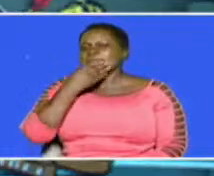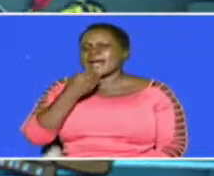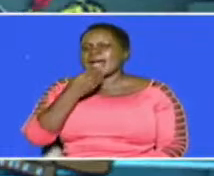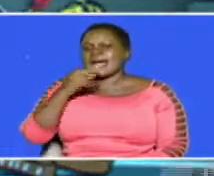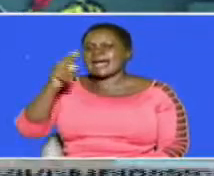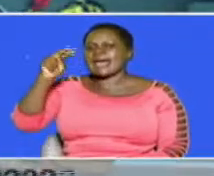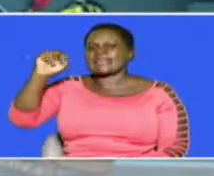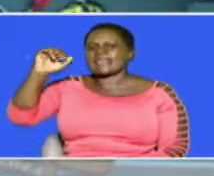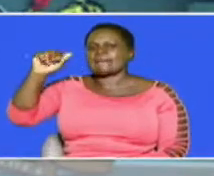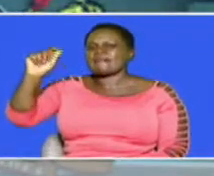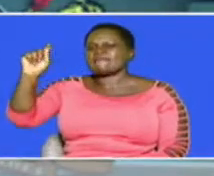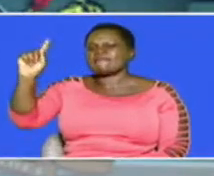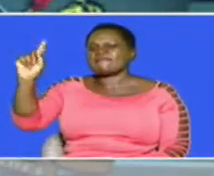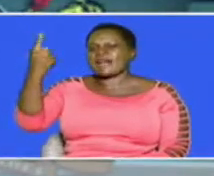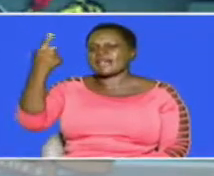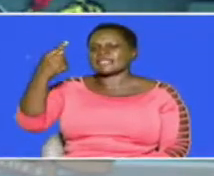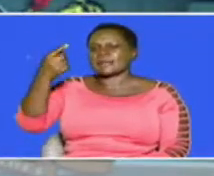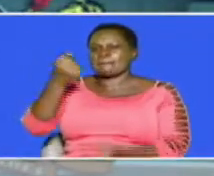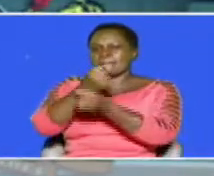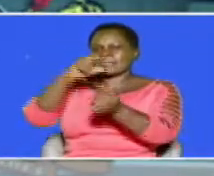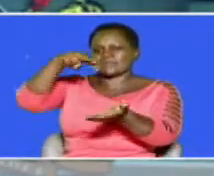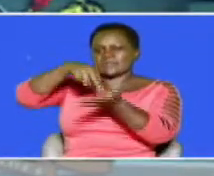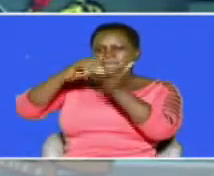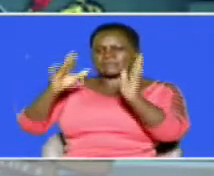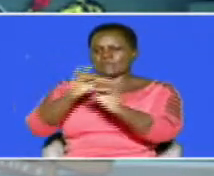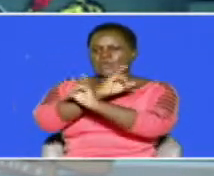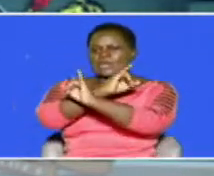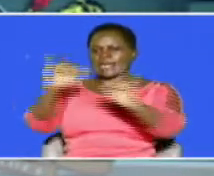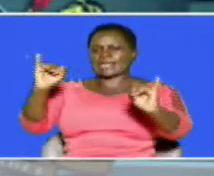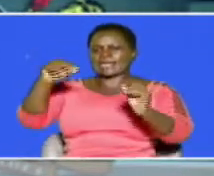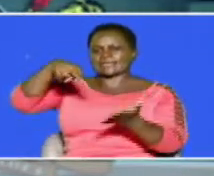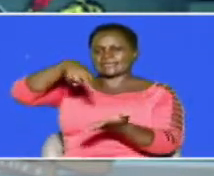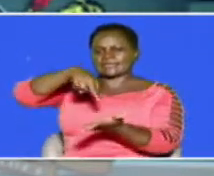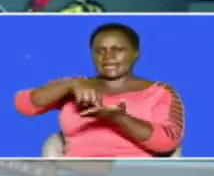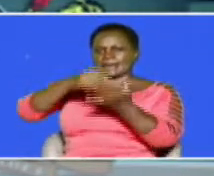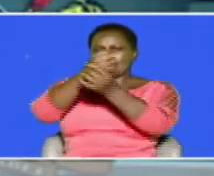Nyambane, becomes the first presidential aspirant to be cleared to run for president.